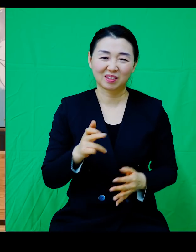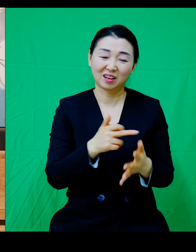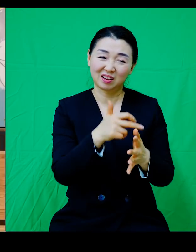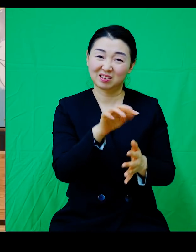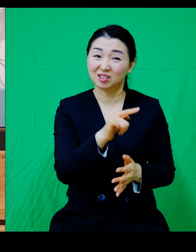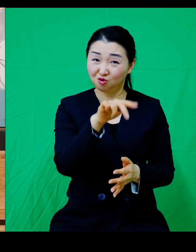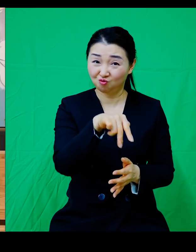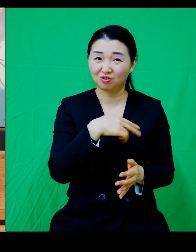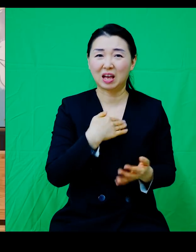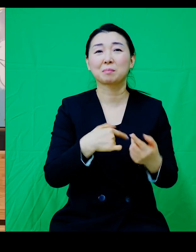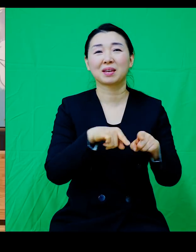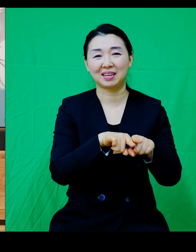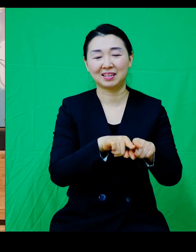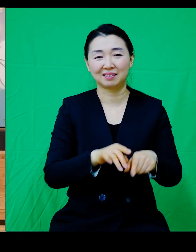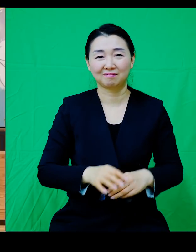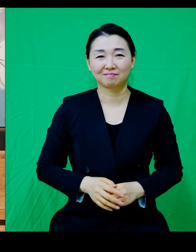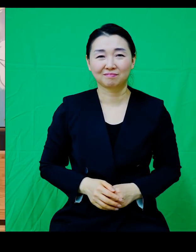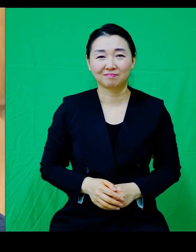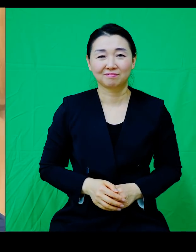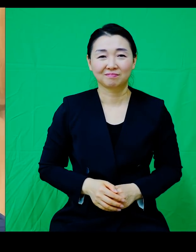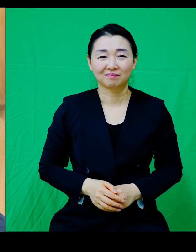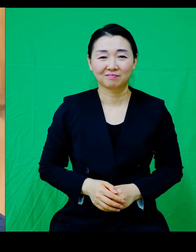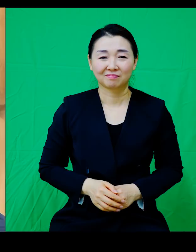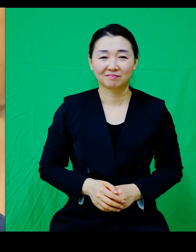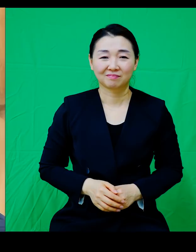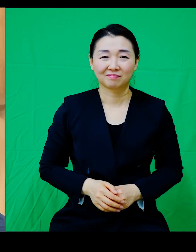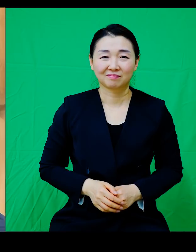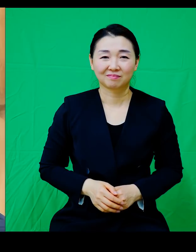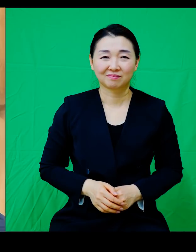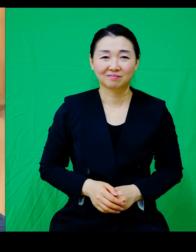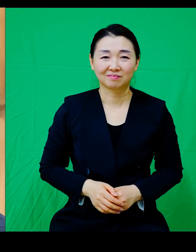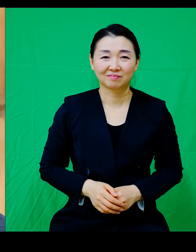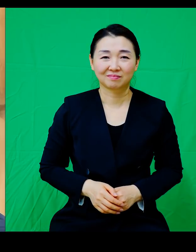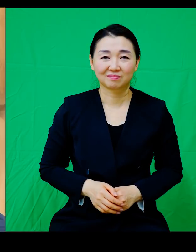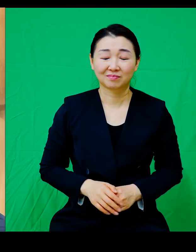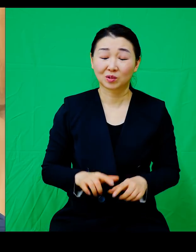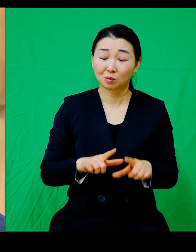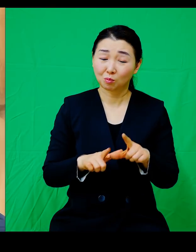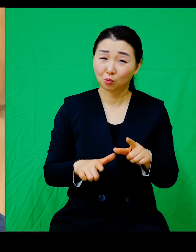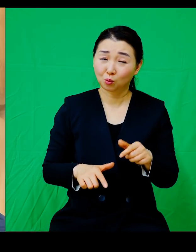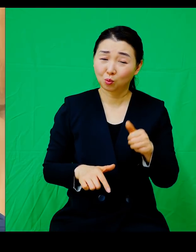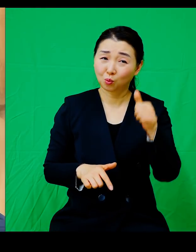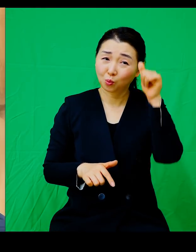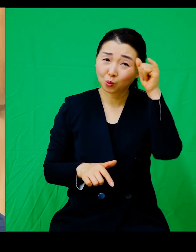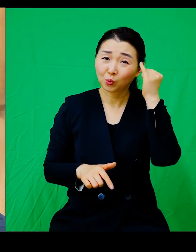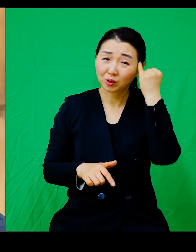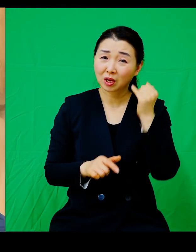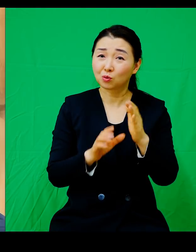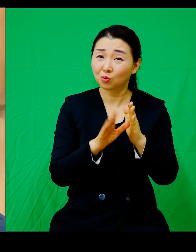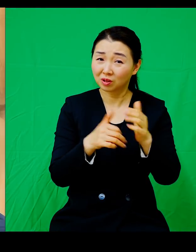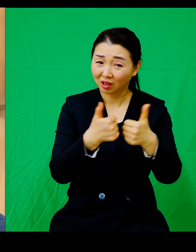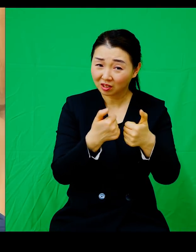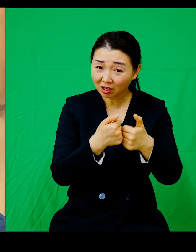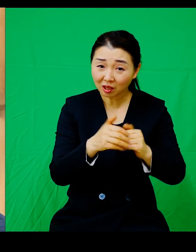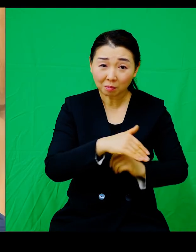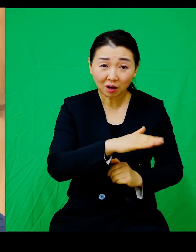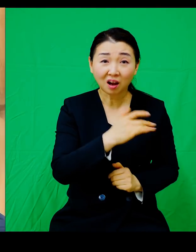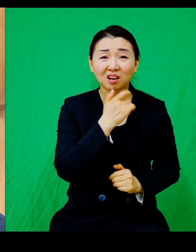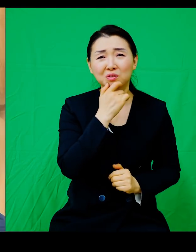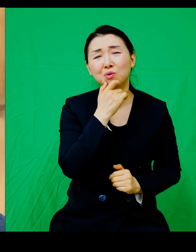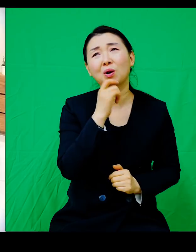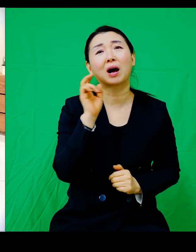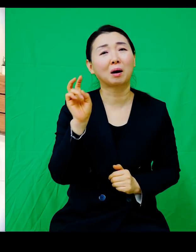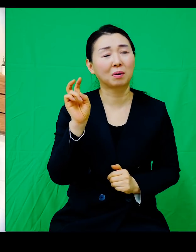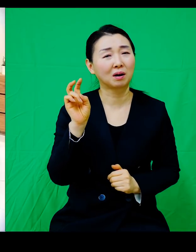그래요? 진유가요? 진유랑 저랑 같이 아. 다니고 있는데 보통 이제 뭐 사춘기 정도 되면은 네. 상담실에